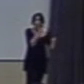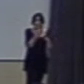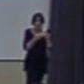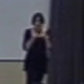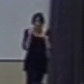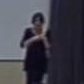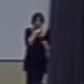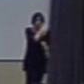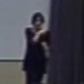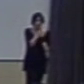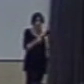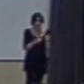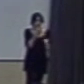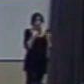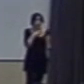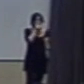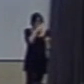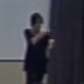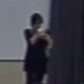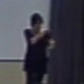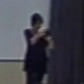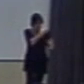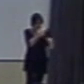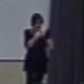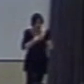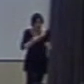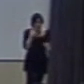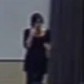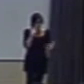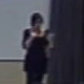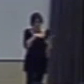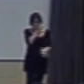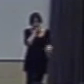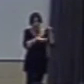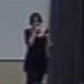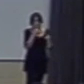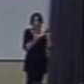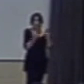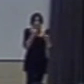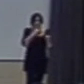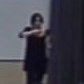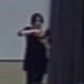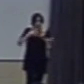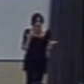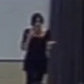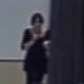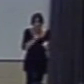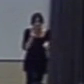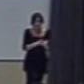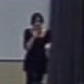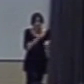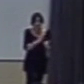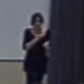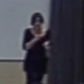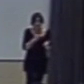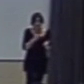aquests mesos a Twitter que demostren que estan passant coses que poden servir per un debat d'ètica com aquest i que poden servir també pel futur del periodisme, que era una cosa